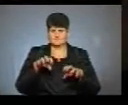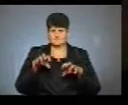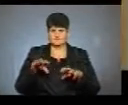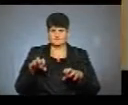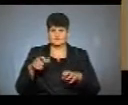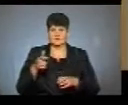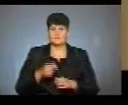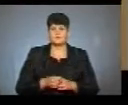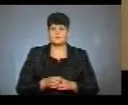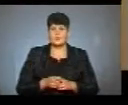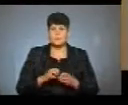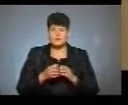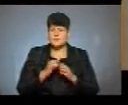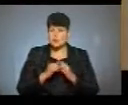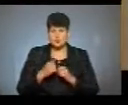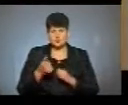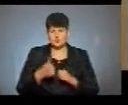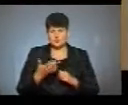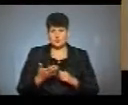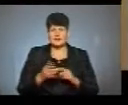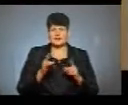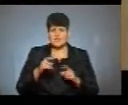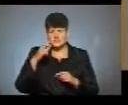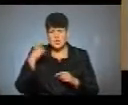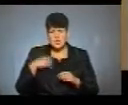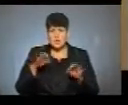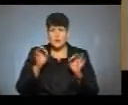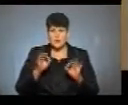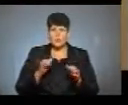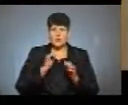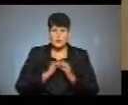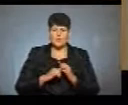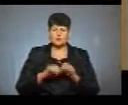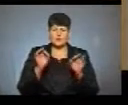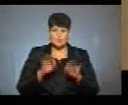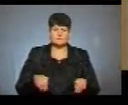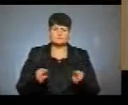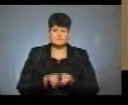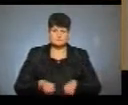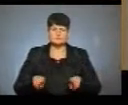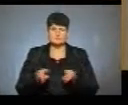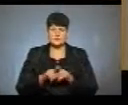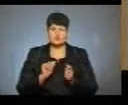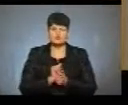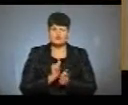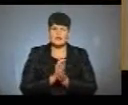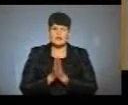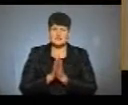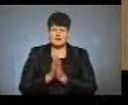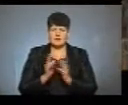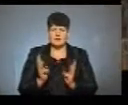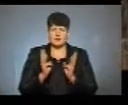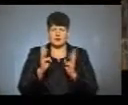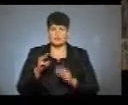тигарю. Проблема кожного року, як ото жарка осінь, і кожної осінні одне й те саме. Горить суха трава і загорається